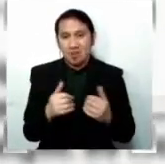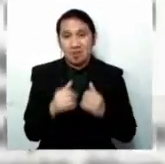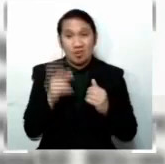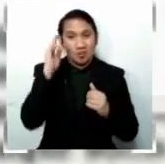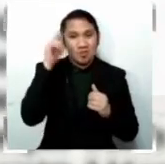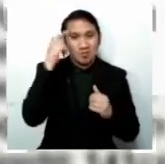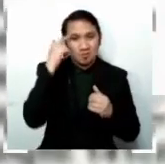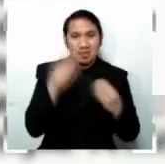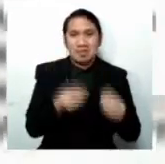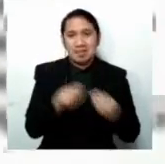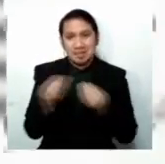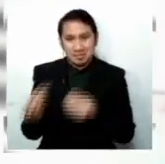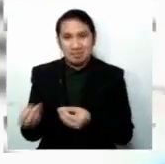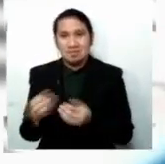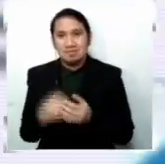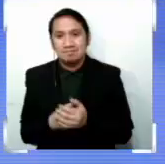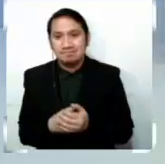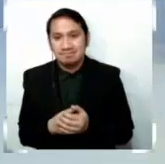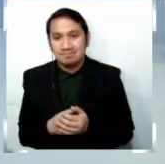pasyente.